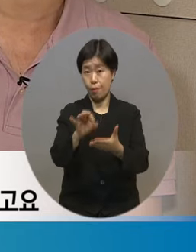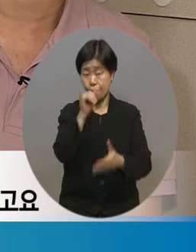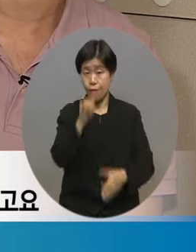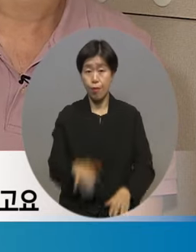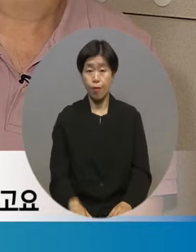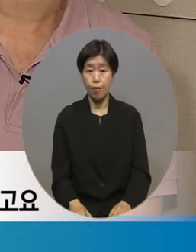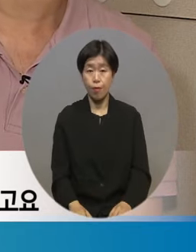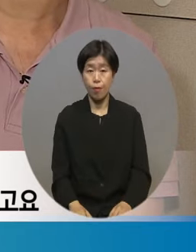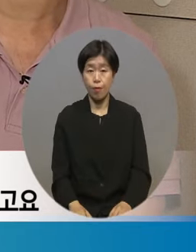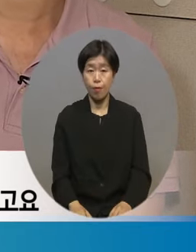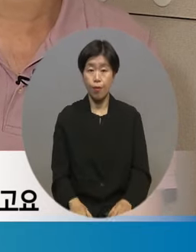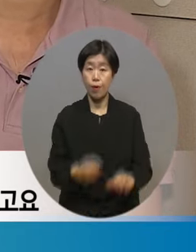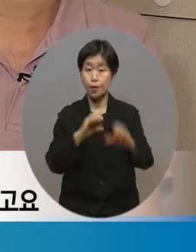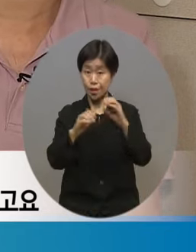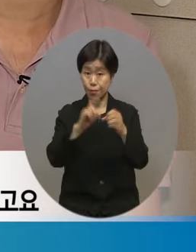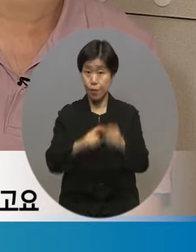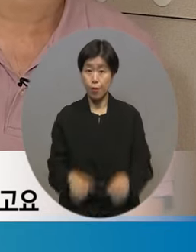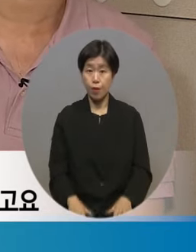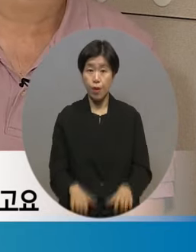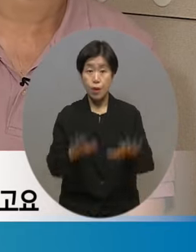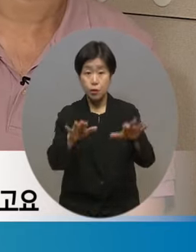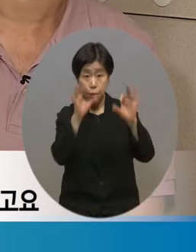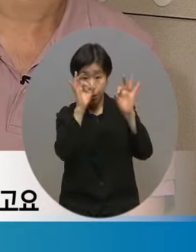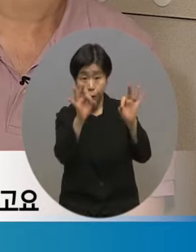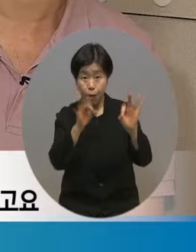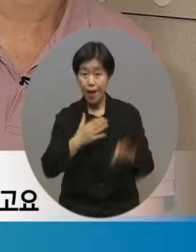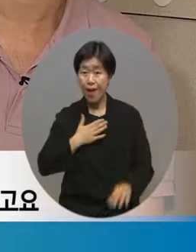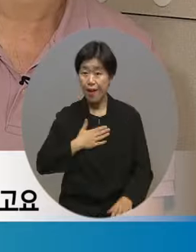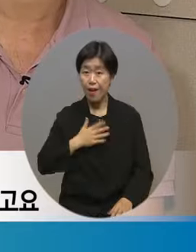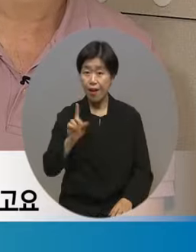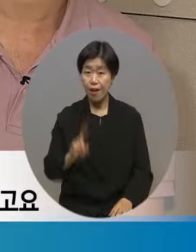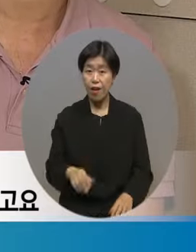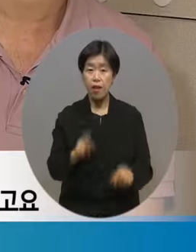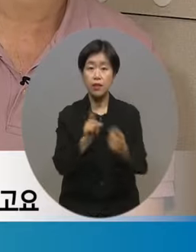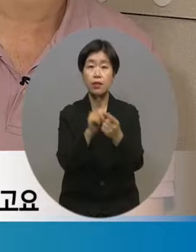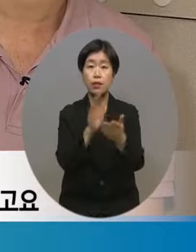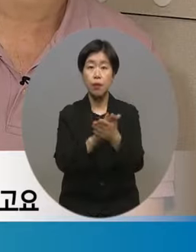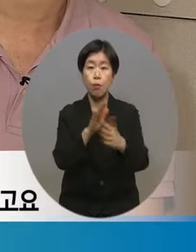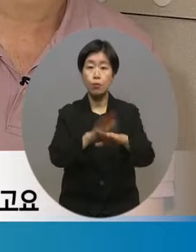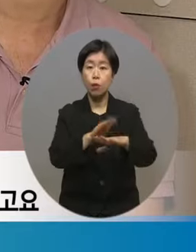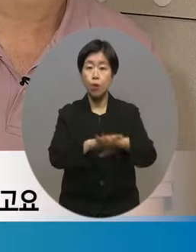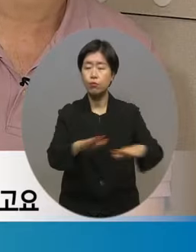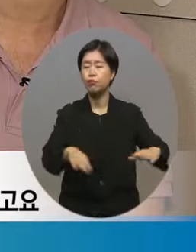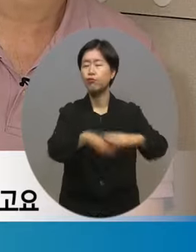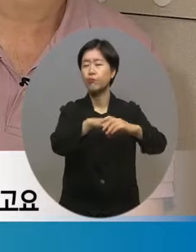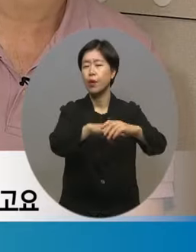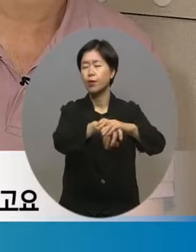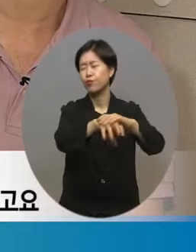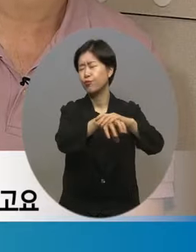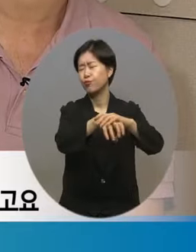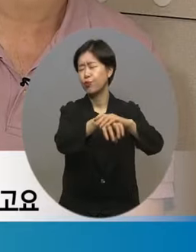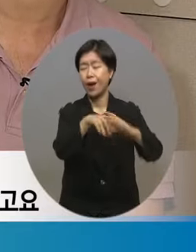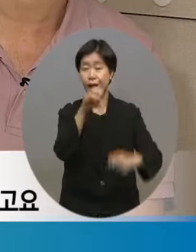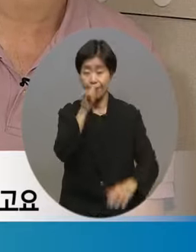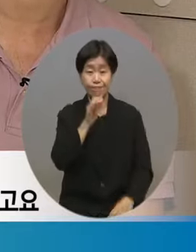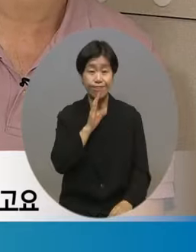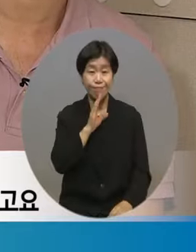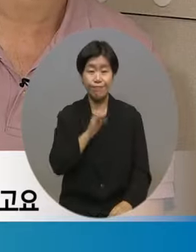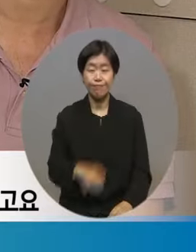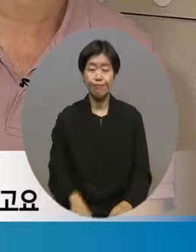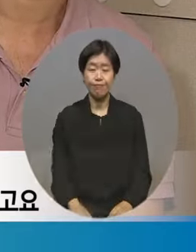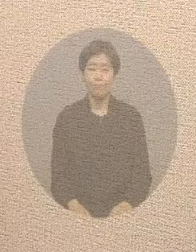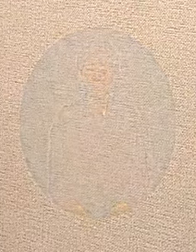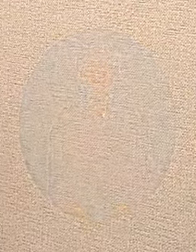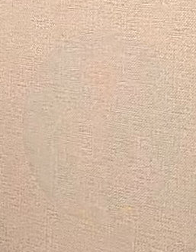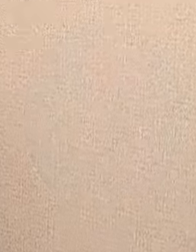합니다. 지금 보시면 아시겠지만은 직접 손과 손을 이렇게 마주 잡고 의사소통을 하는 경우가